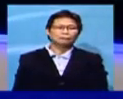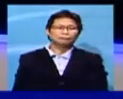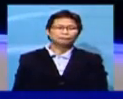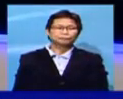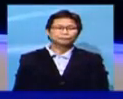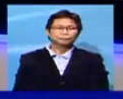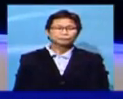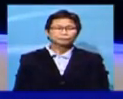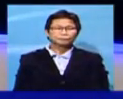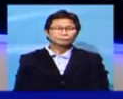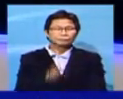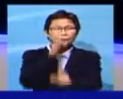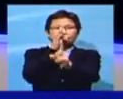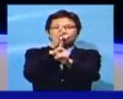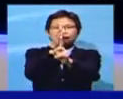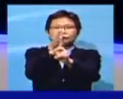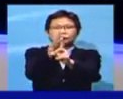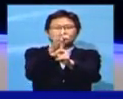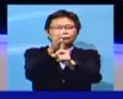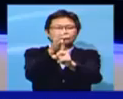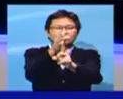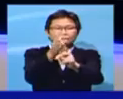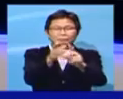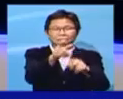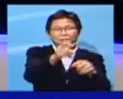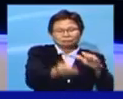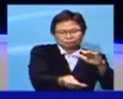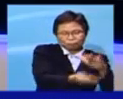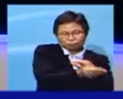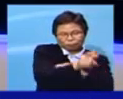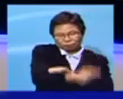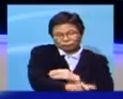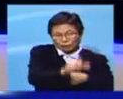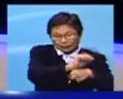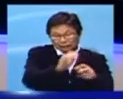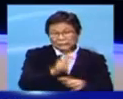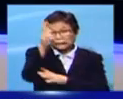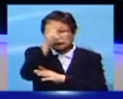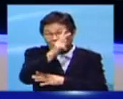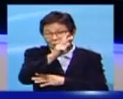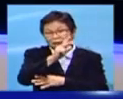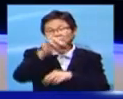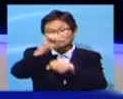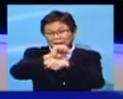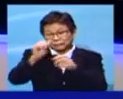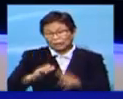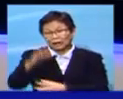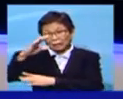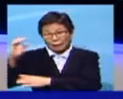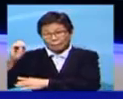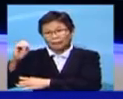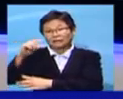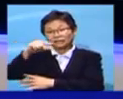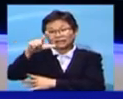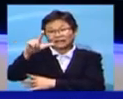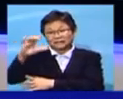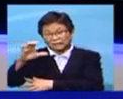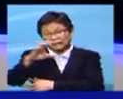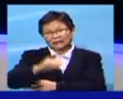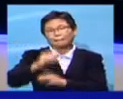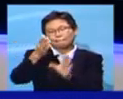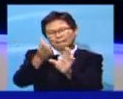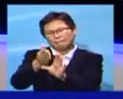diri menyasarkan pelaku rasuah dalam kalangan penjawat awam kakiangan Syarikat berkaitan kerajaan dan sektor